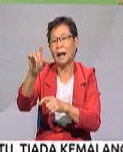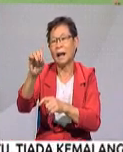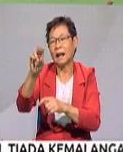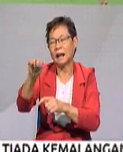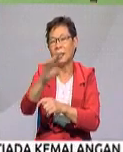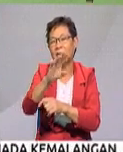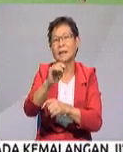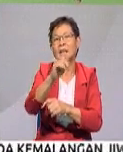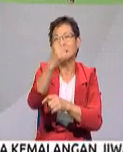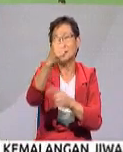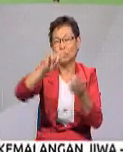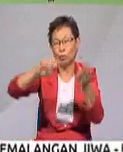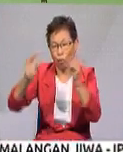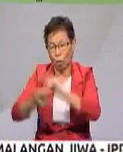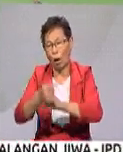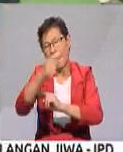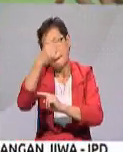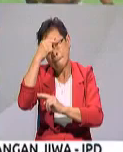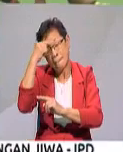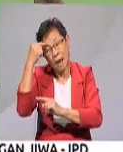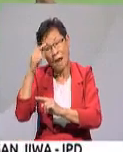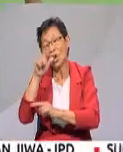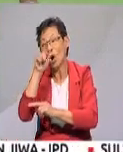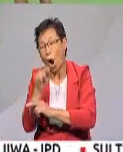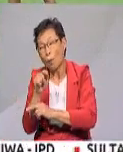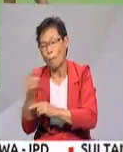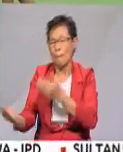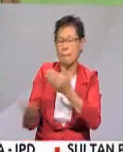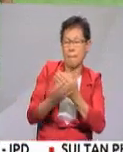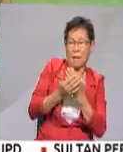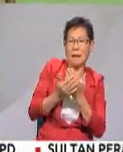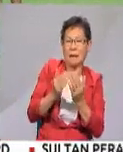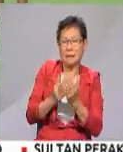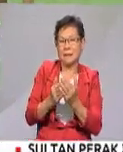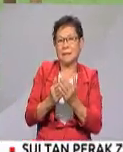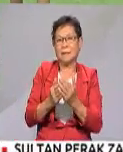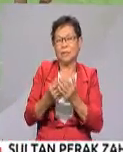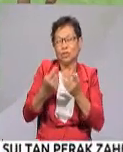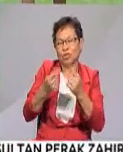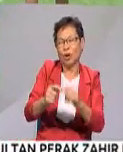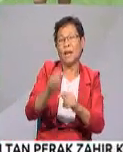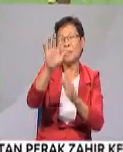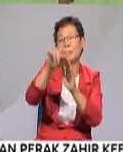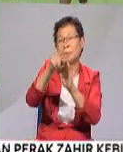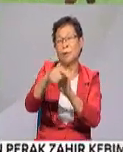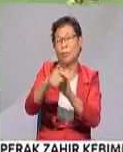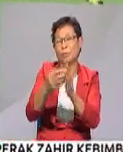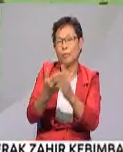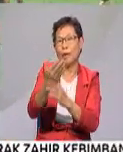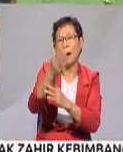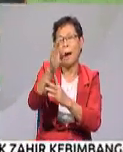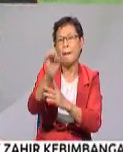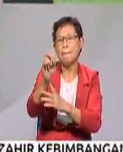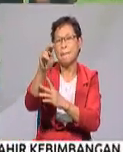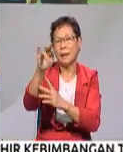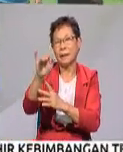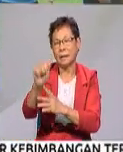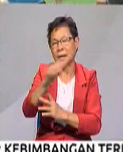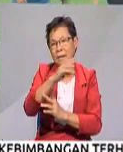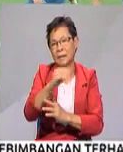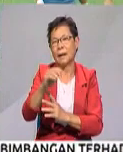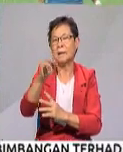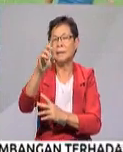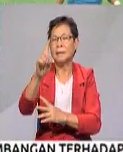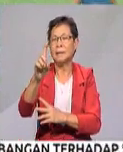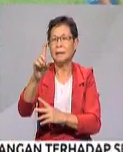satu conversion. Namun Blackhawks yang kembali menemui rentak memperoleh try 5 minit kemudian menerusi Beniamino Damu